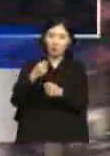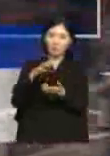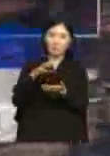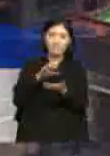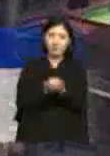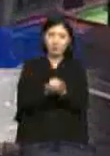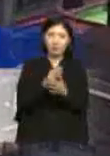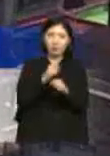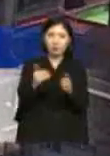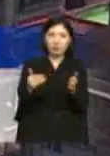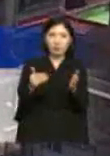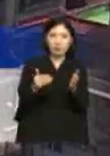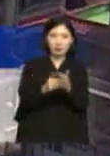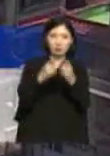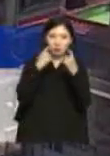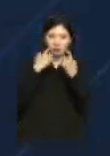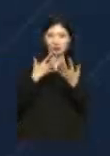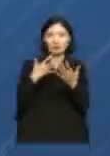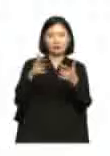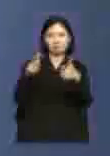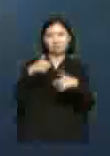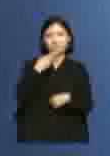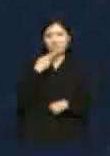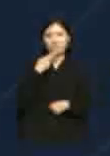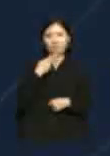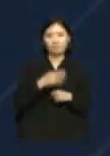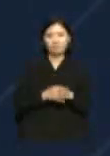이렇게 하겠다 이게 내두에 대한 그런 거는 못 하고 있거든요.